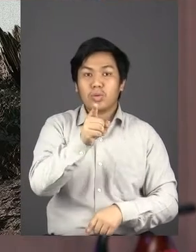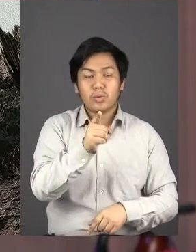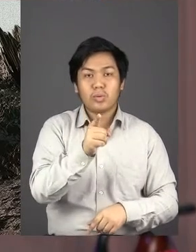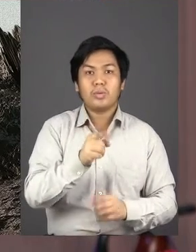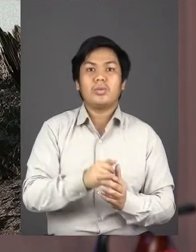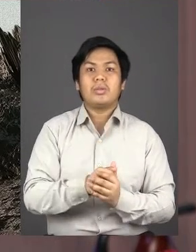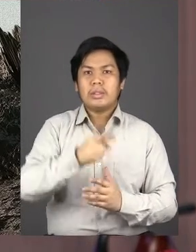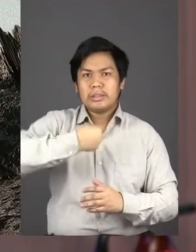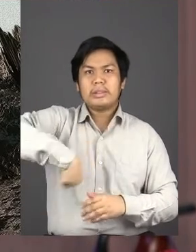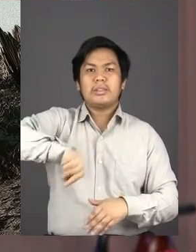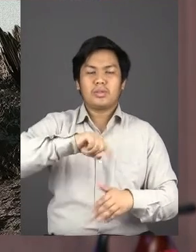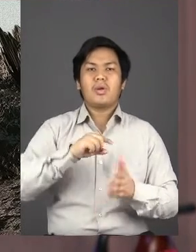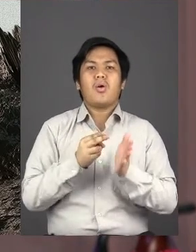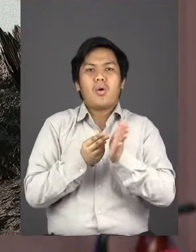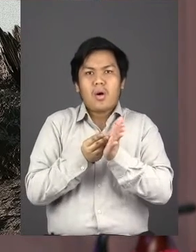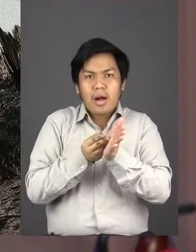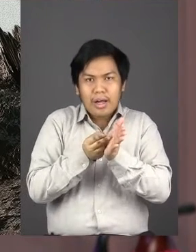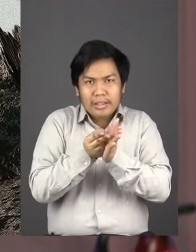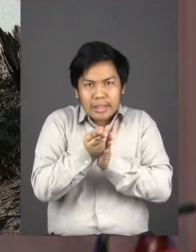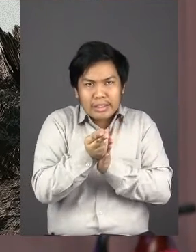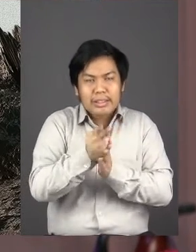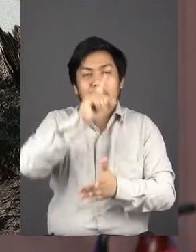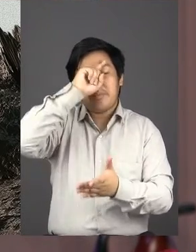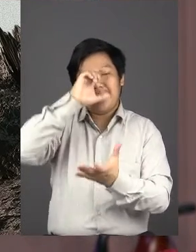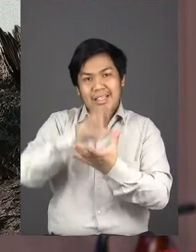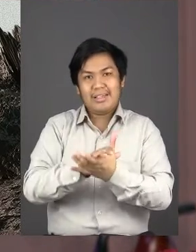pagiging tapat at makatotohanan.